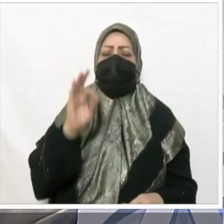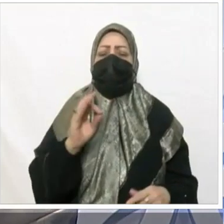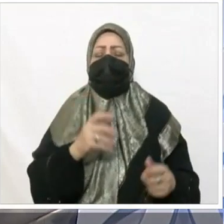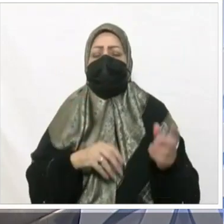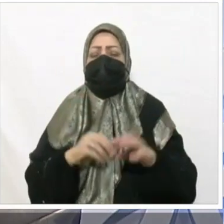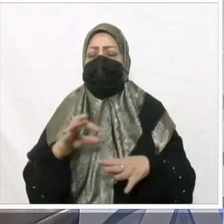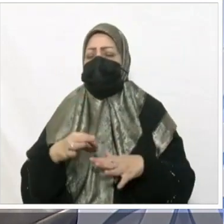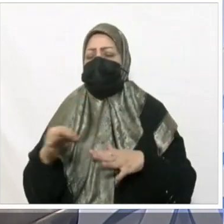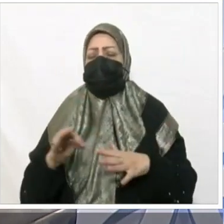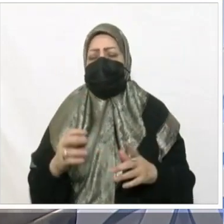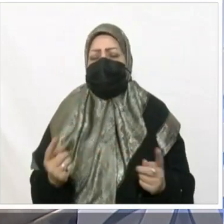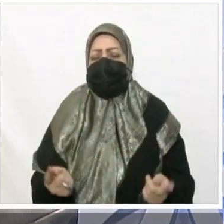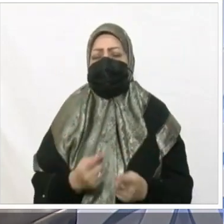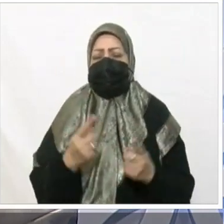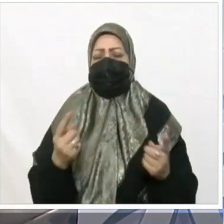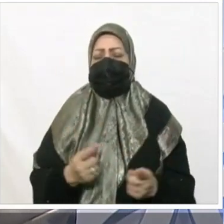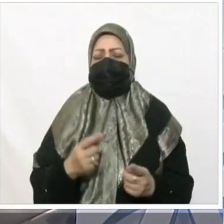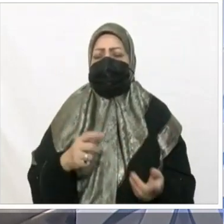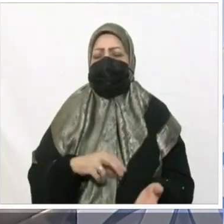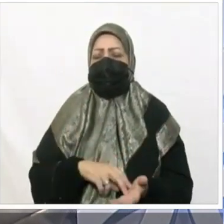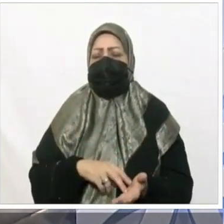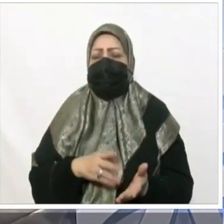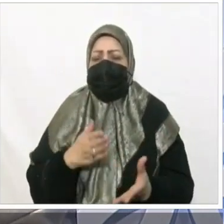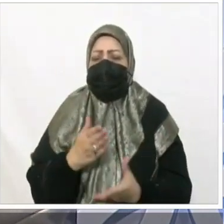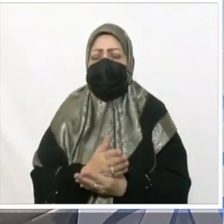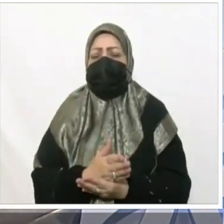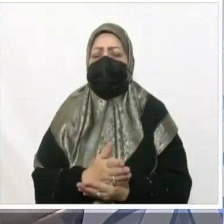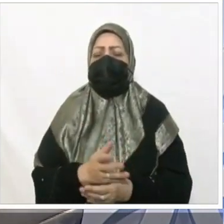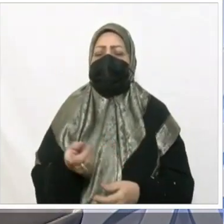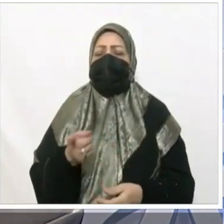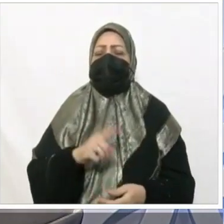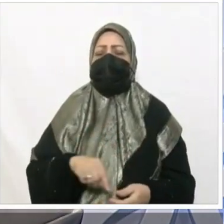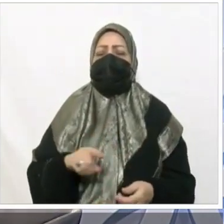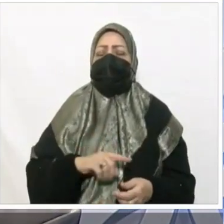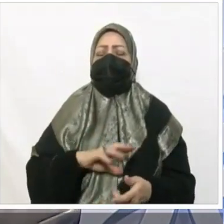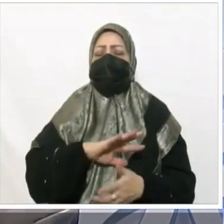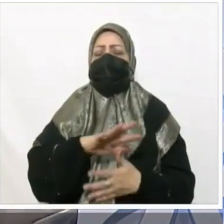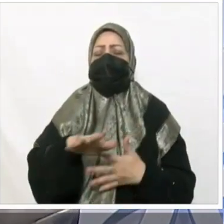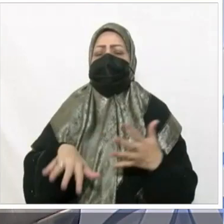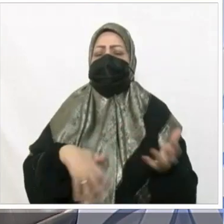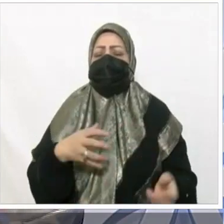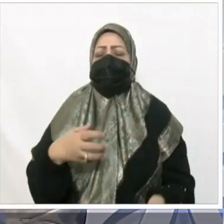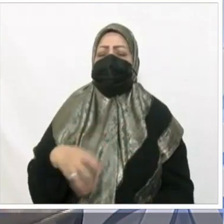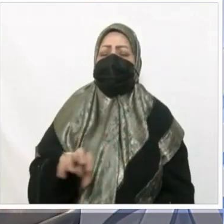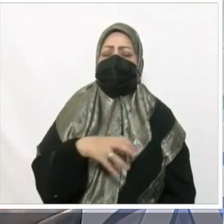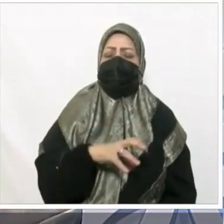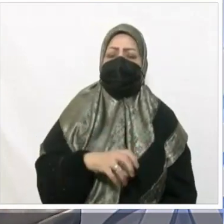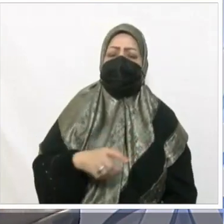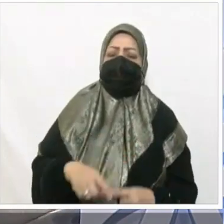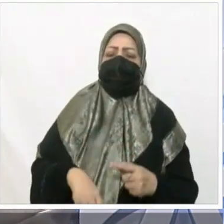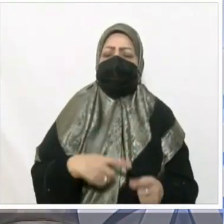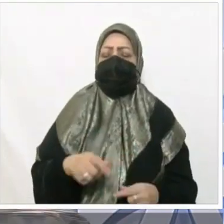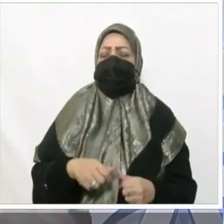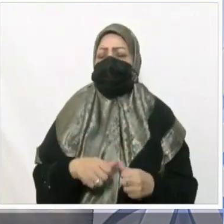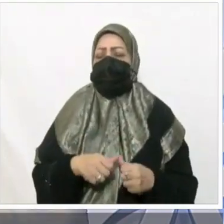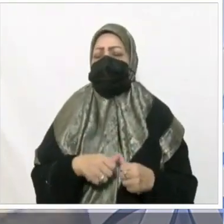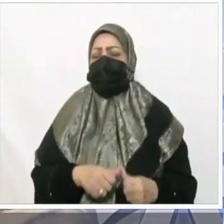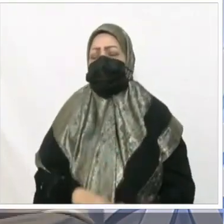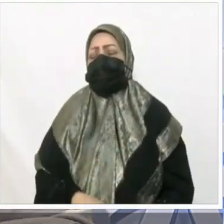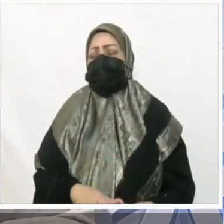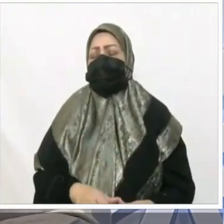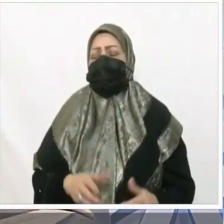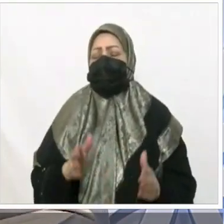فيها، وللأسف خلاف هؤلاء سيستمر للأسف، وهذا التعنت. وفي